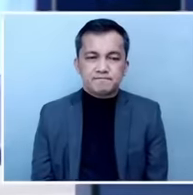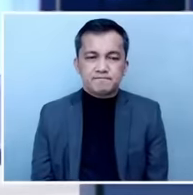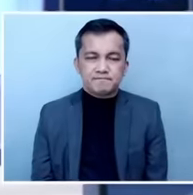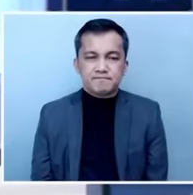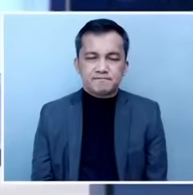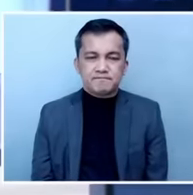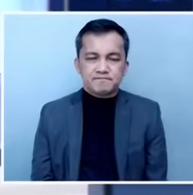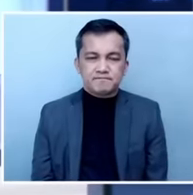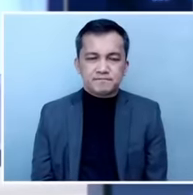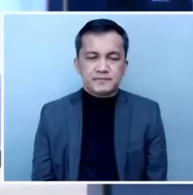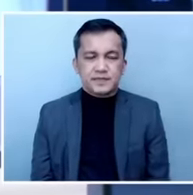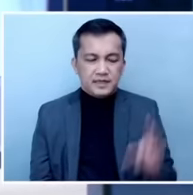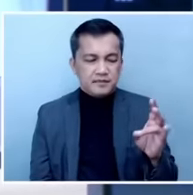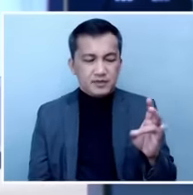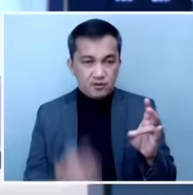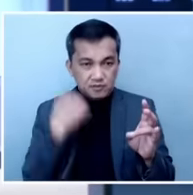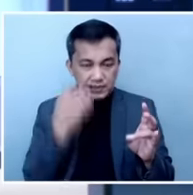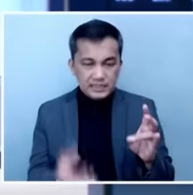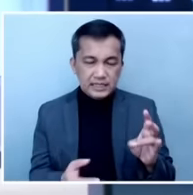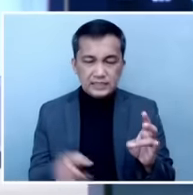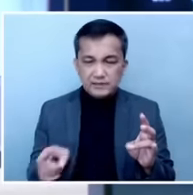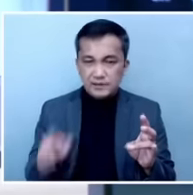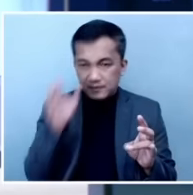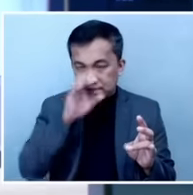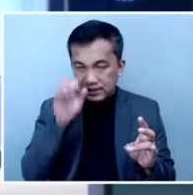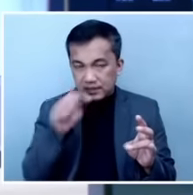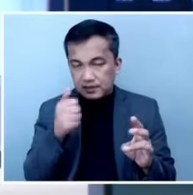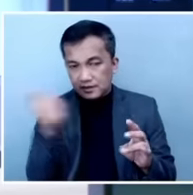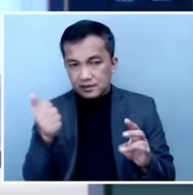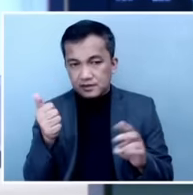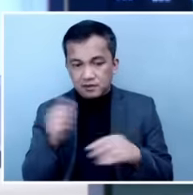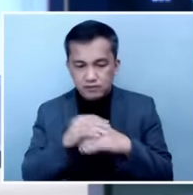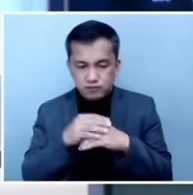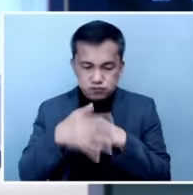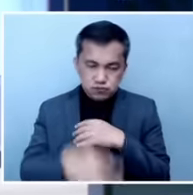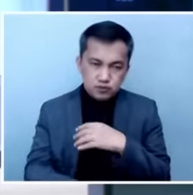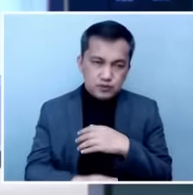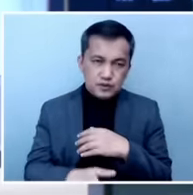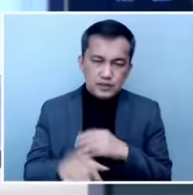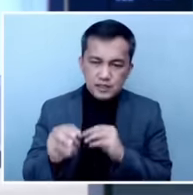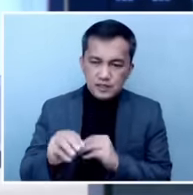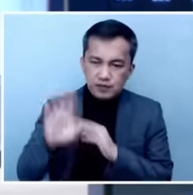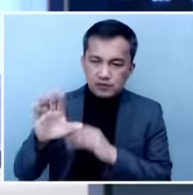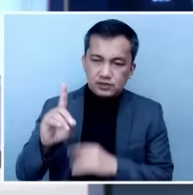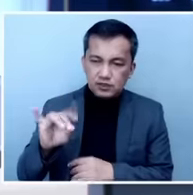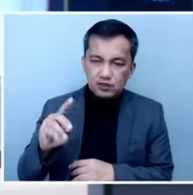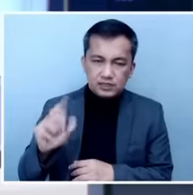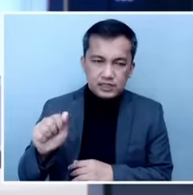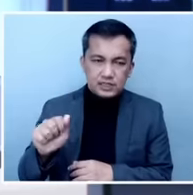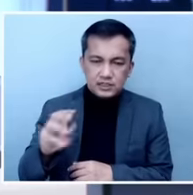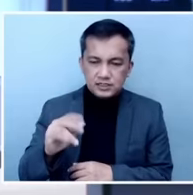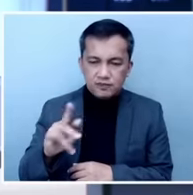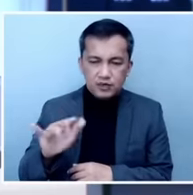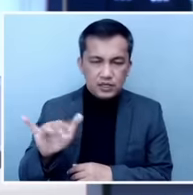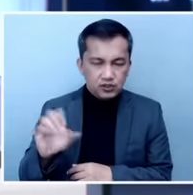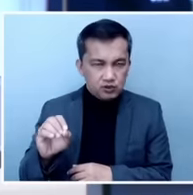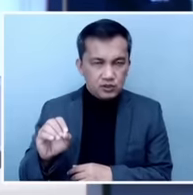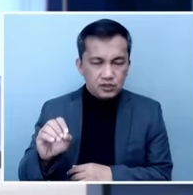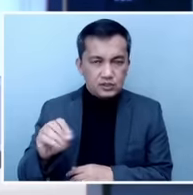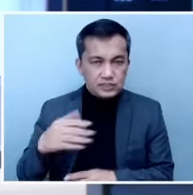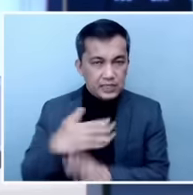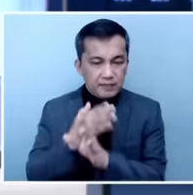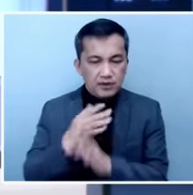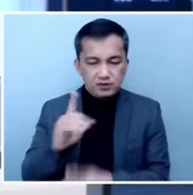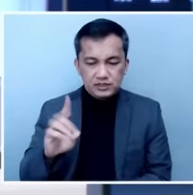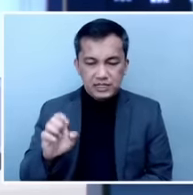7 ang patay at may mga pinaghahanap pa nga po sa gumuhong lupa sa Mount Diwata sa bayan ng Mongkayo sa Davao de Oro.